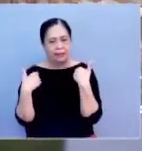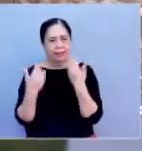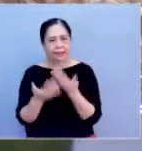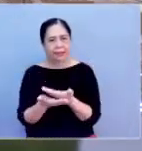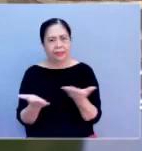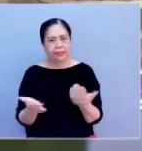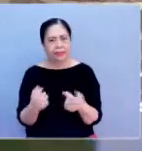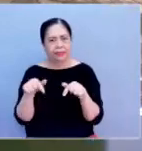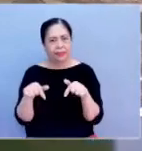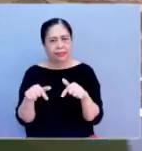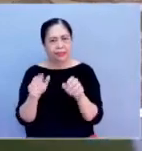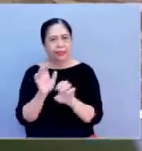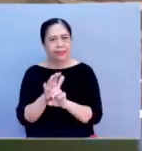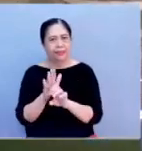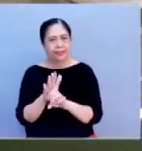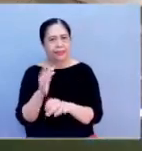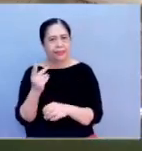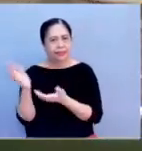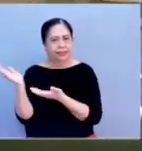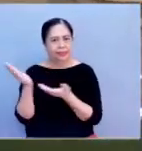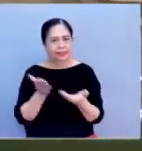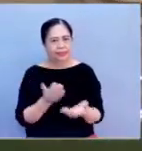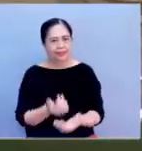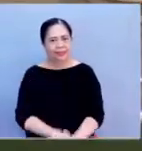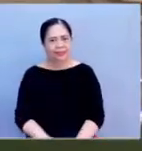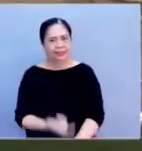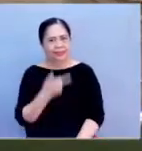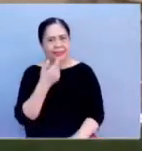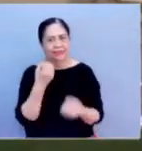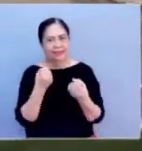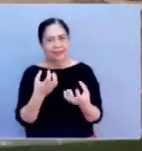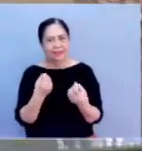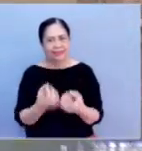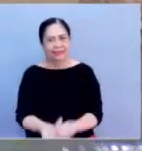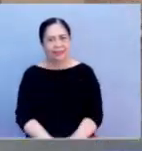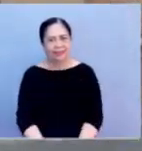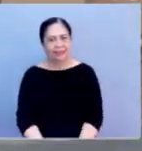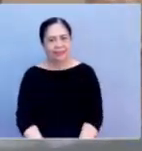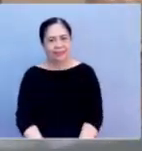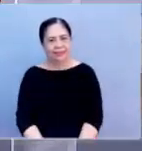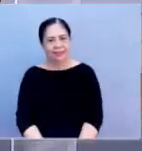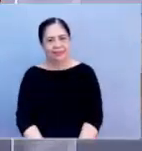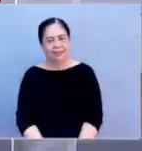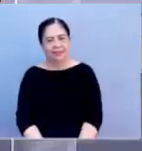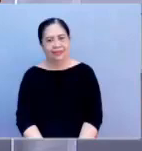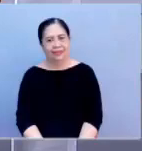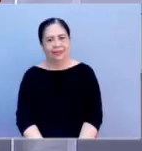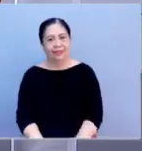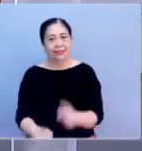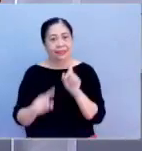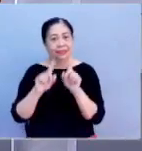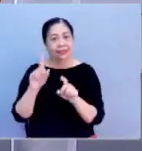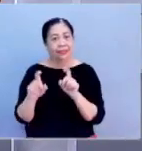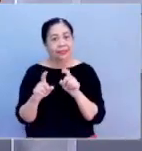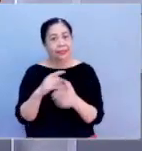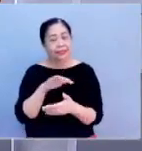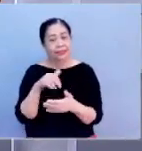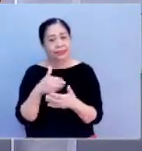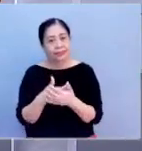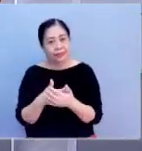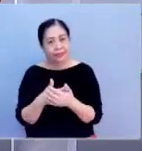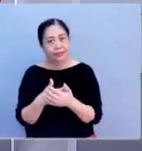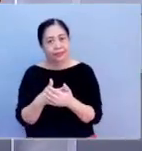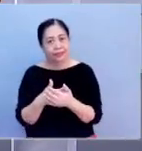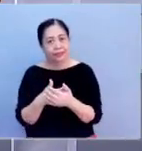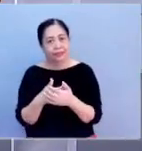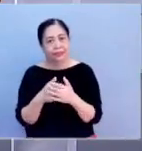Ito lang po actually yung nadala namin kasi ang dami po niya. Saka ang kagandahan nito, tinanong ko si Cedric kanina, lahat pala ito ay unisex. Opo,